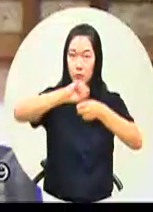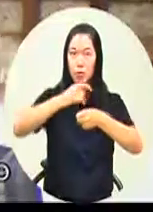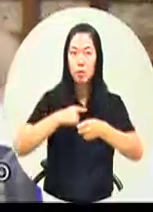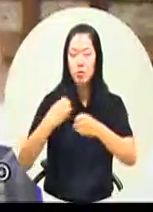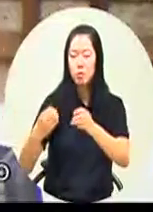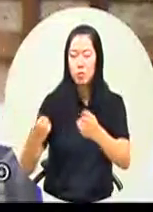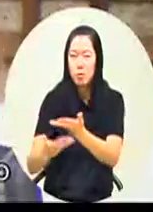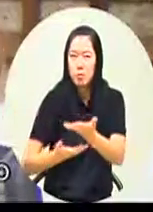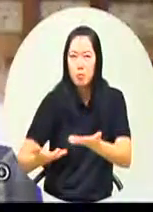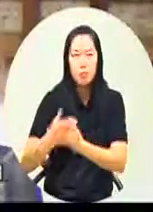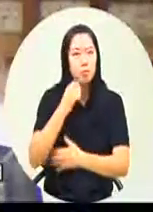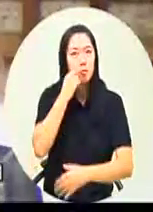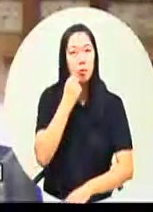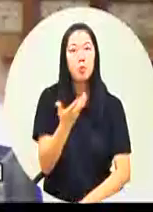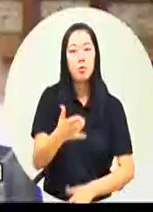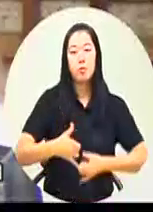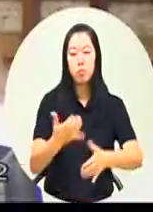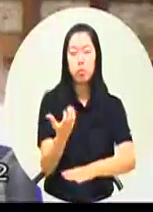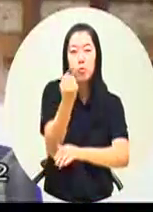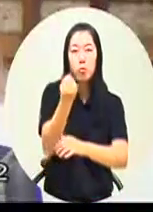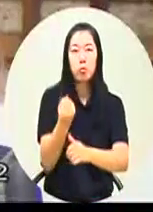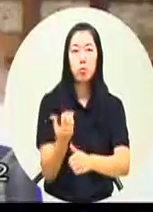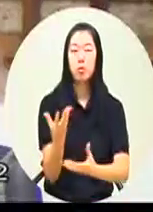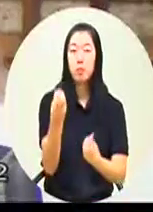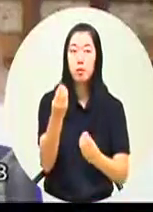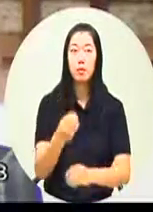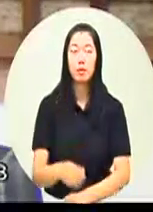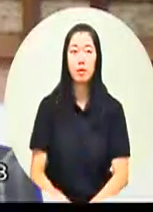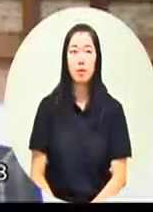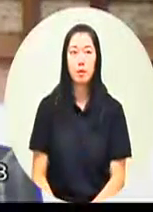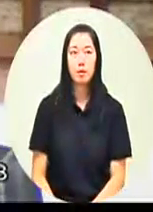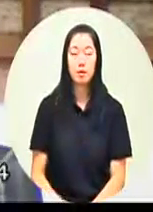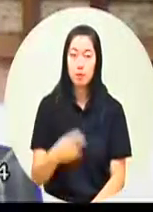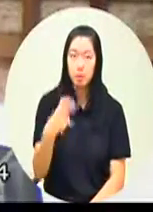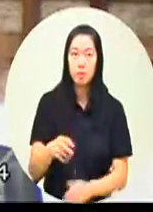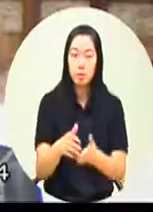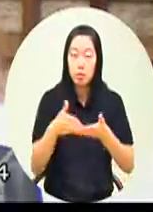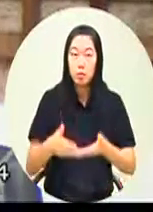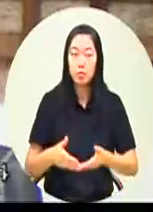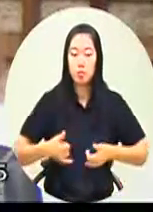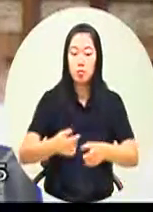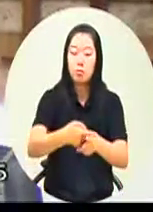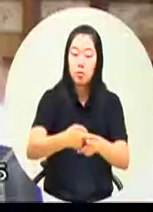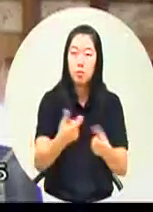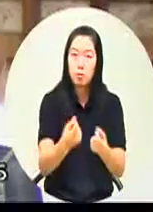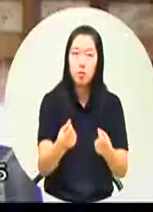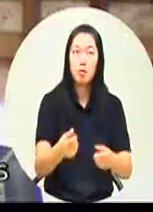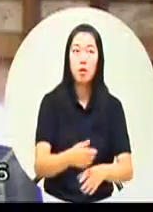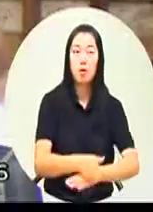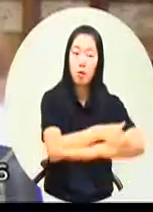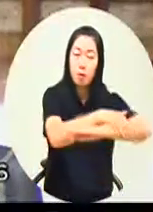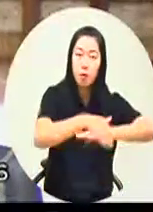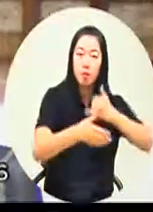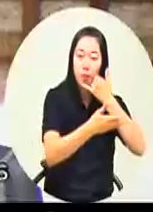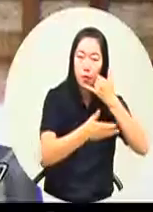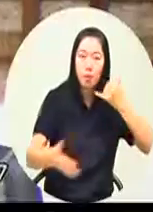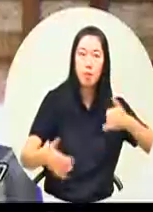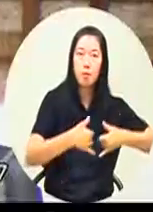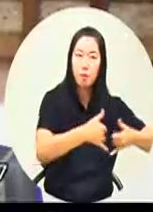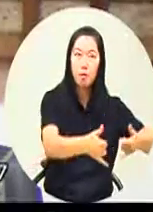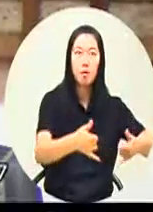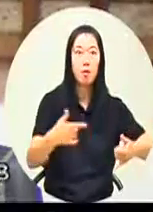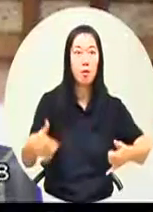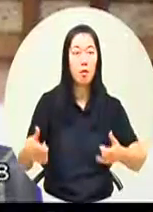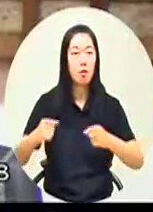难，因为你没有路权呐，大家都有争议啊，是不是能够在重要的路段，比如说沿海路、红平路、康庄路这